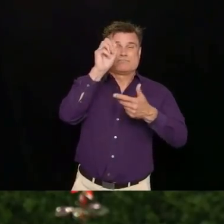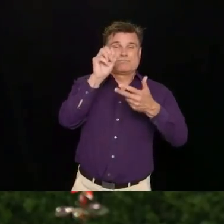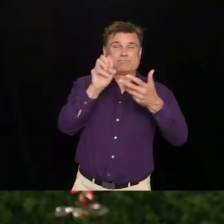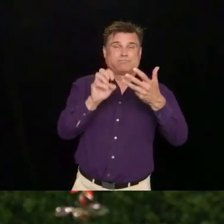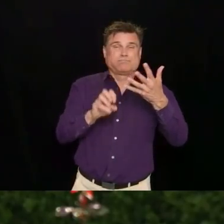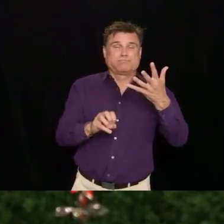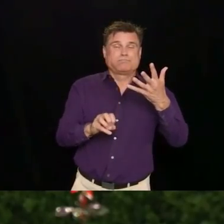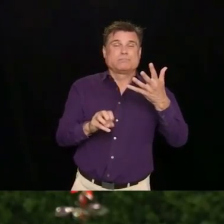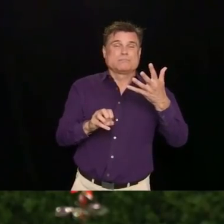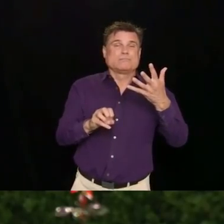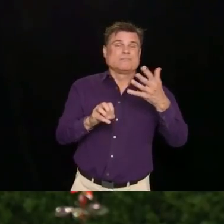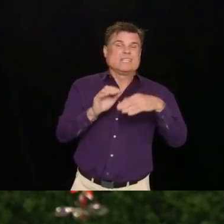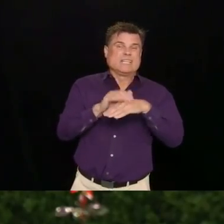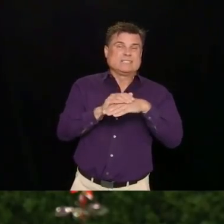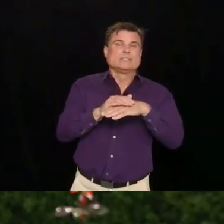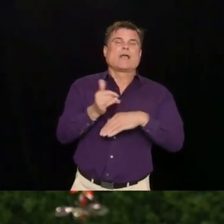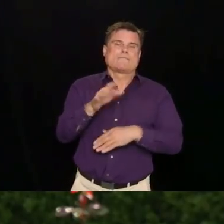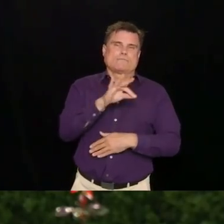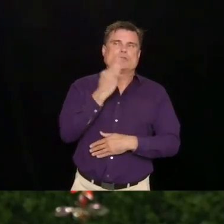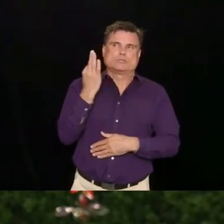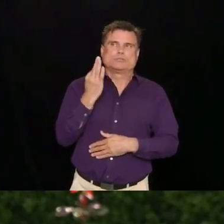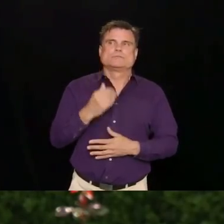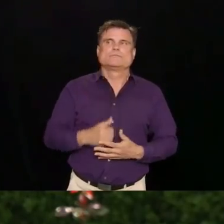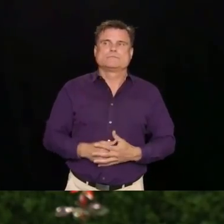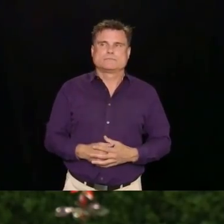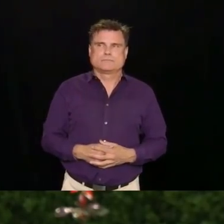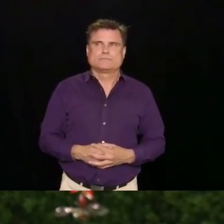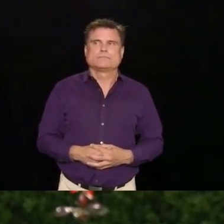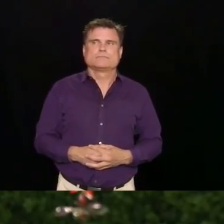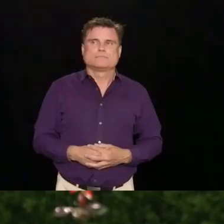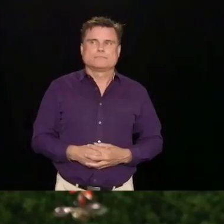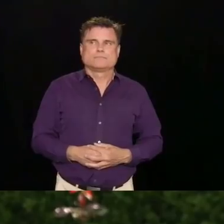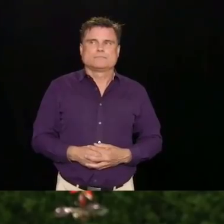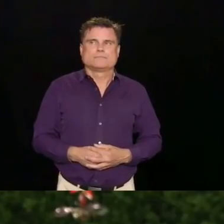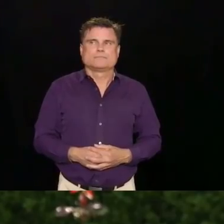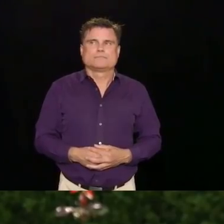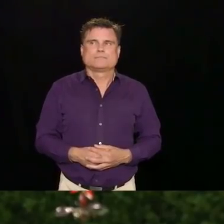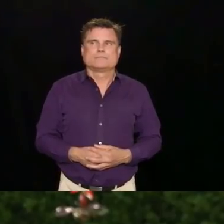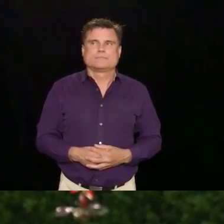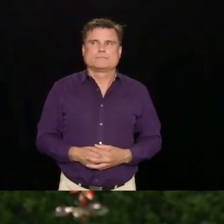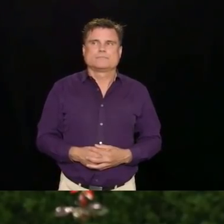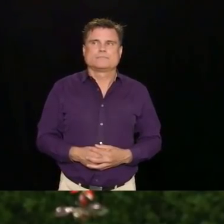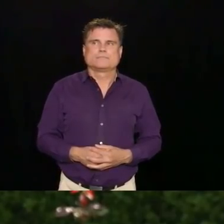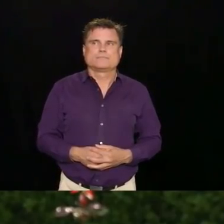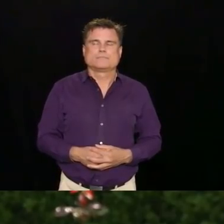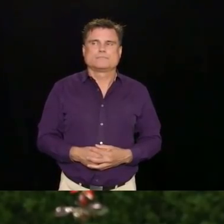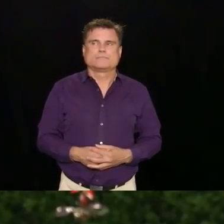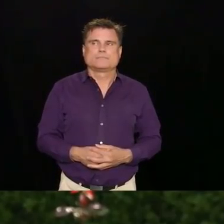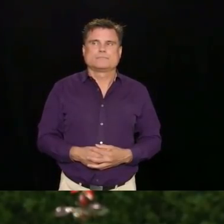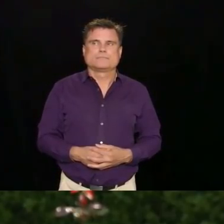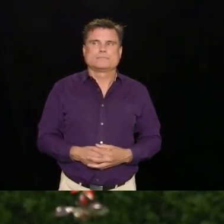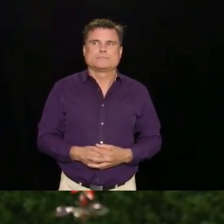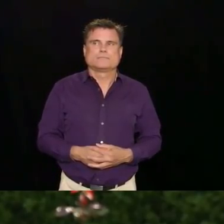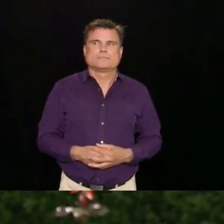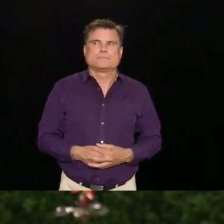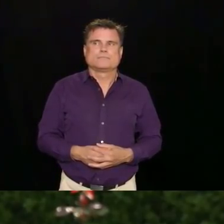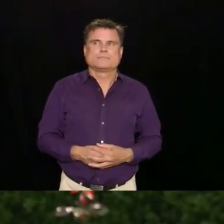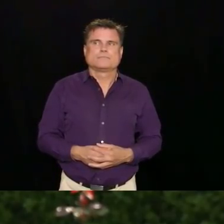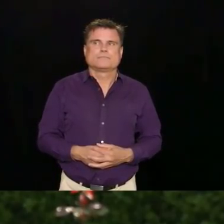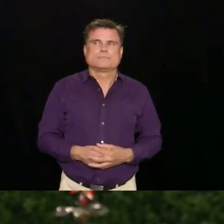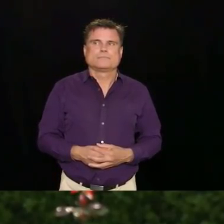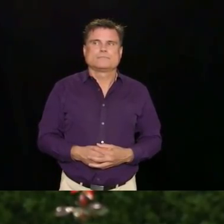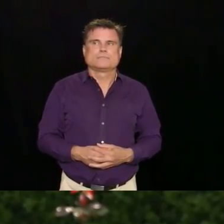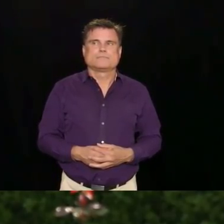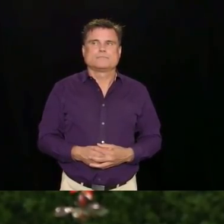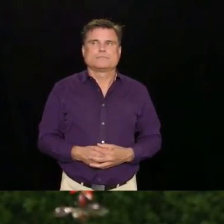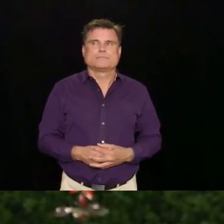Kelowna, 100 à Kamloops, 90 à Vernon, 90 à Penticton et 75 à Nelson. L'emplacement exact des